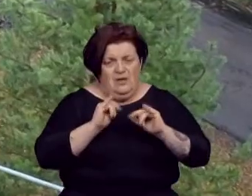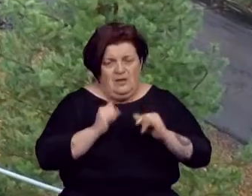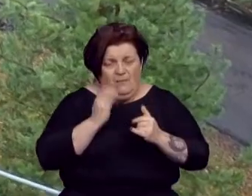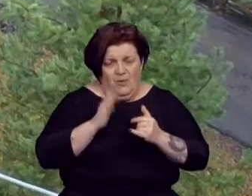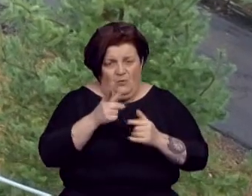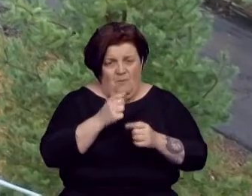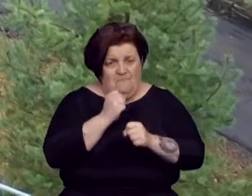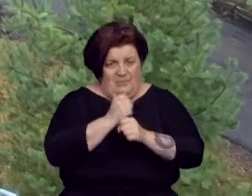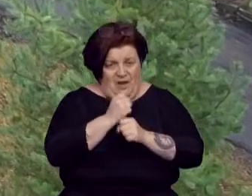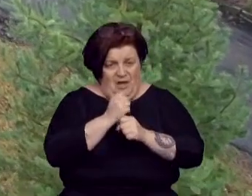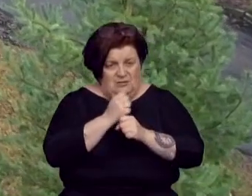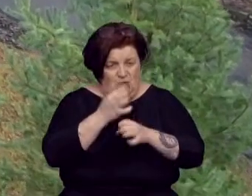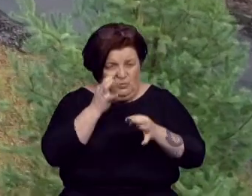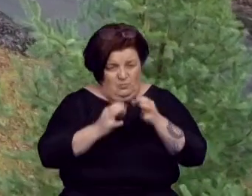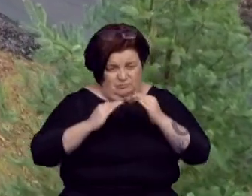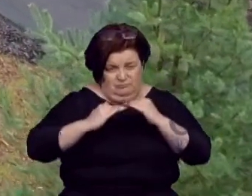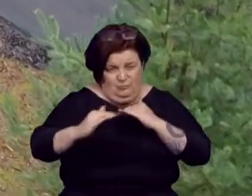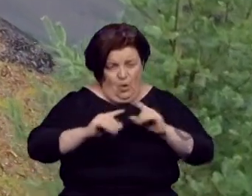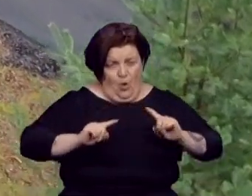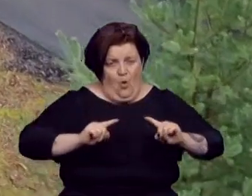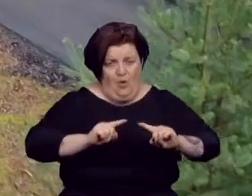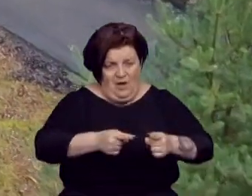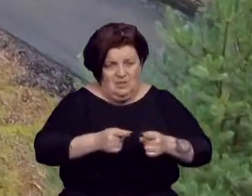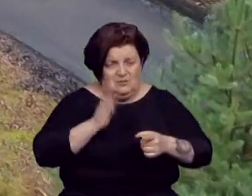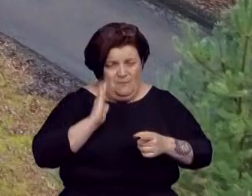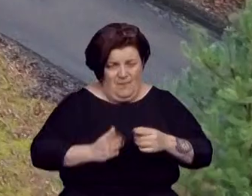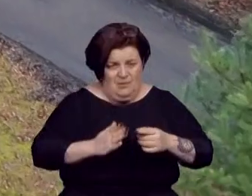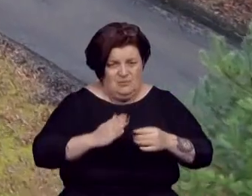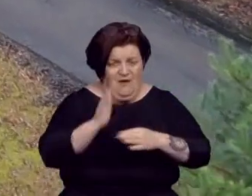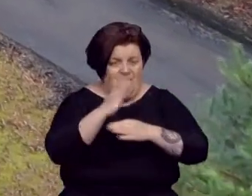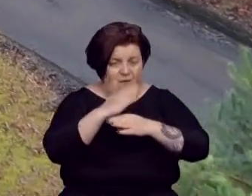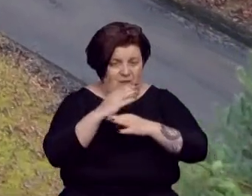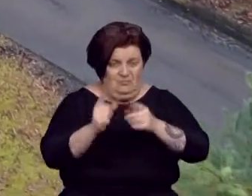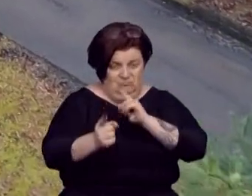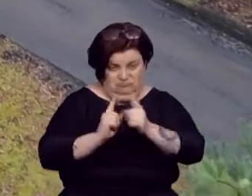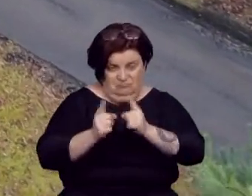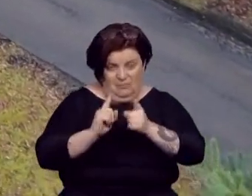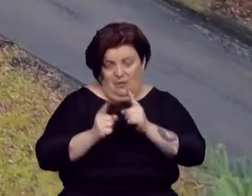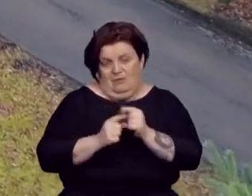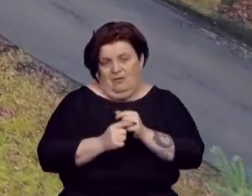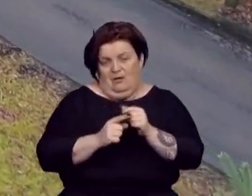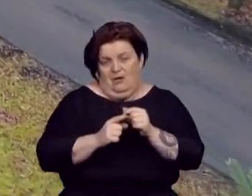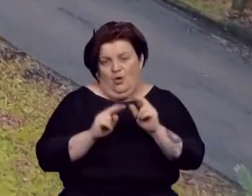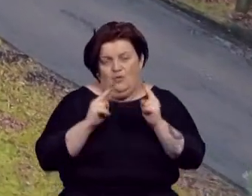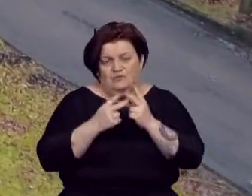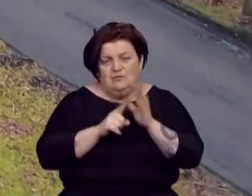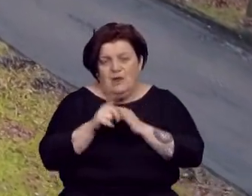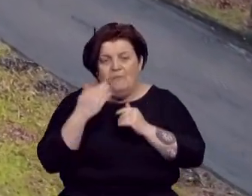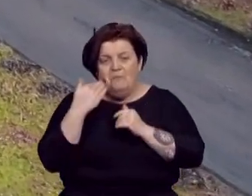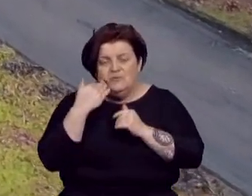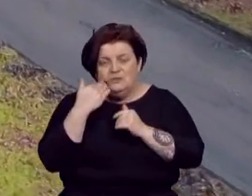te prace stricte drogowe, organizacja ruchu przewiduje ruch wahadłowy na tym odcinku. No i również dla